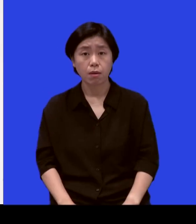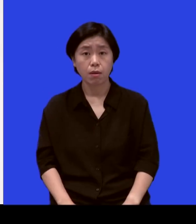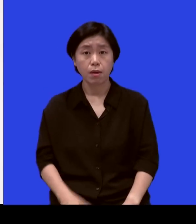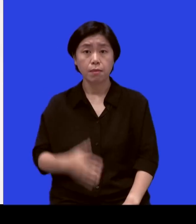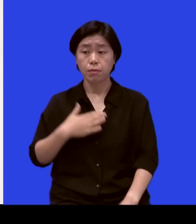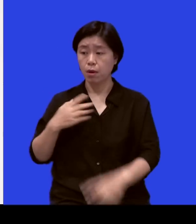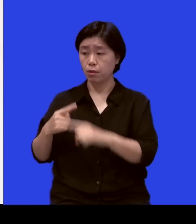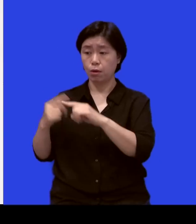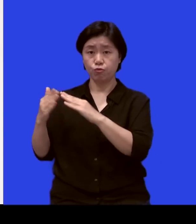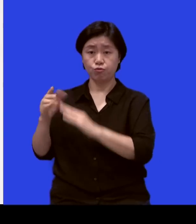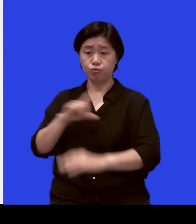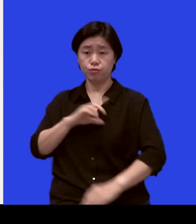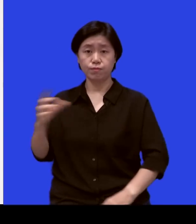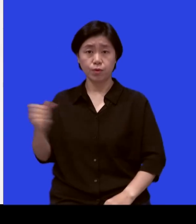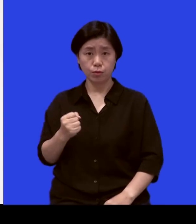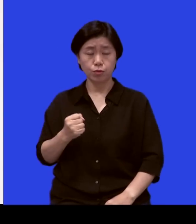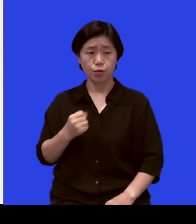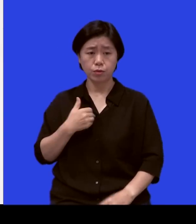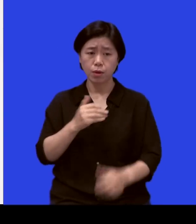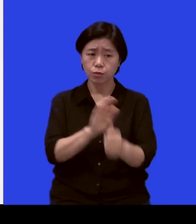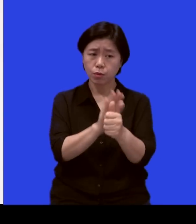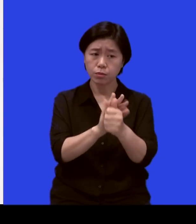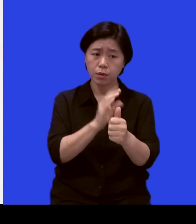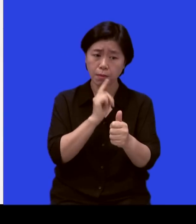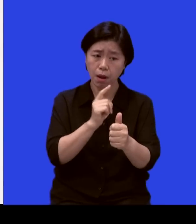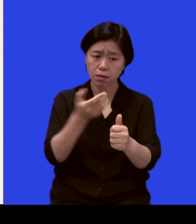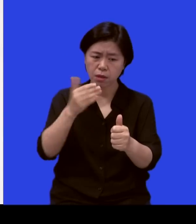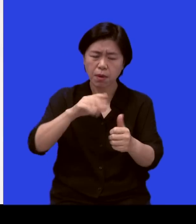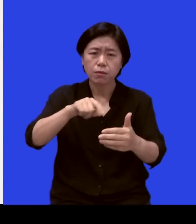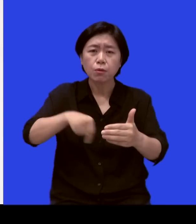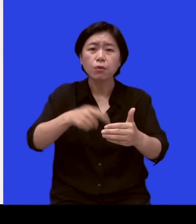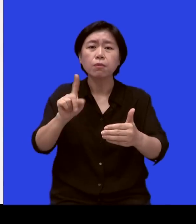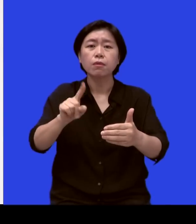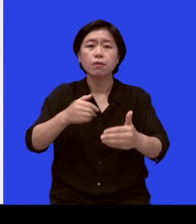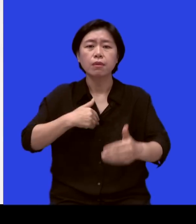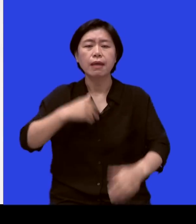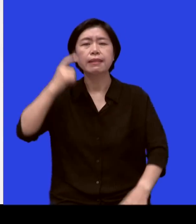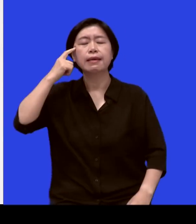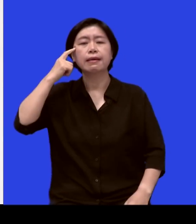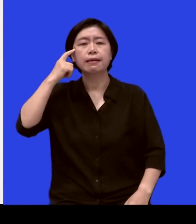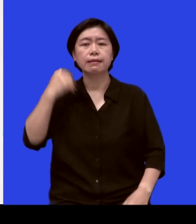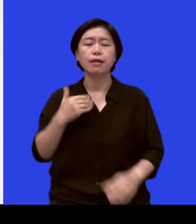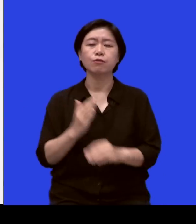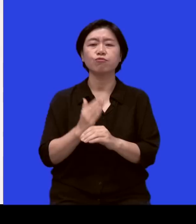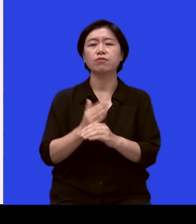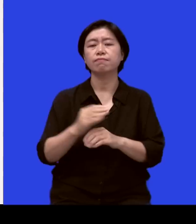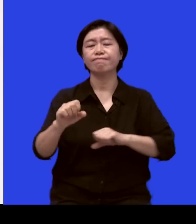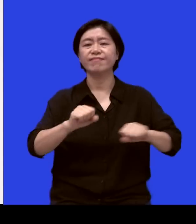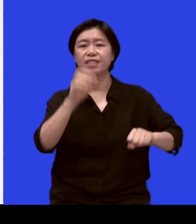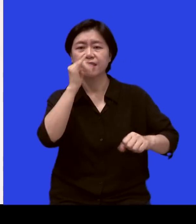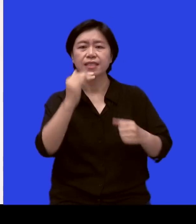이름으로 했는데 실제로는 그런 것들이더라고요. 네. 그러면서 발견된 게